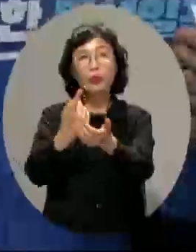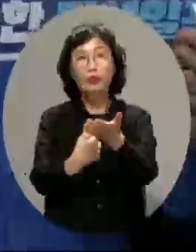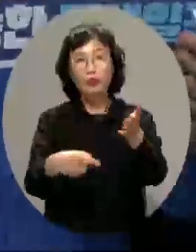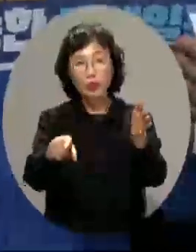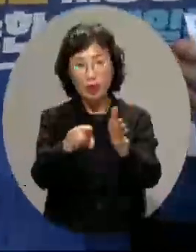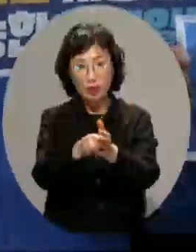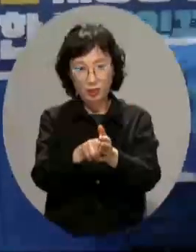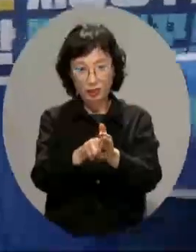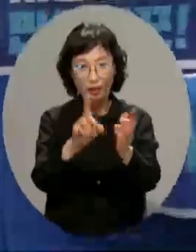알려졌습니다